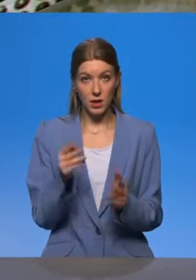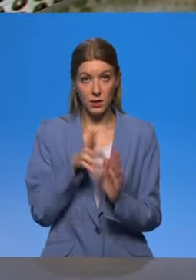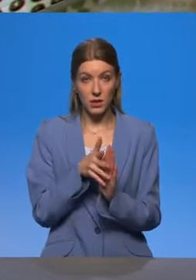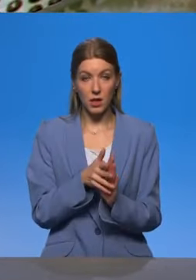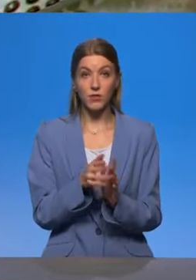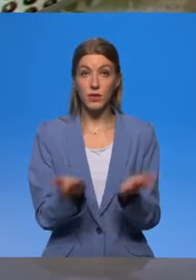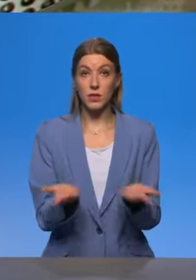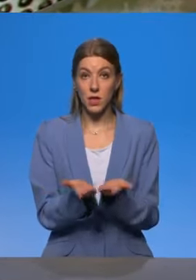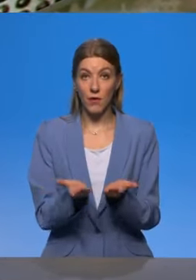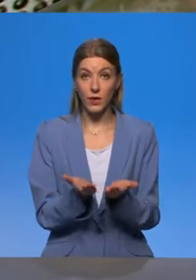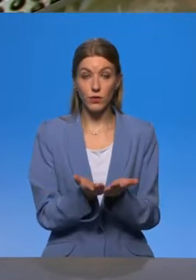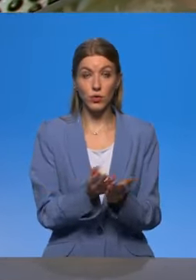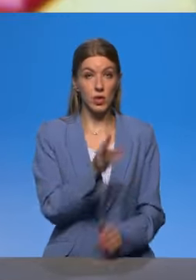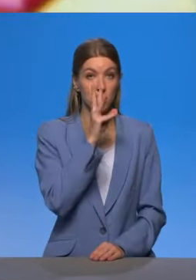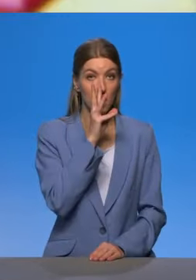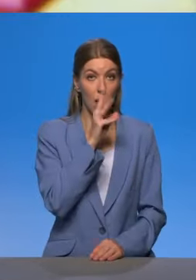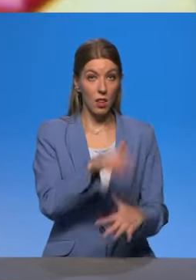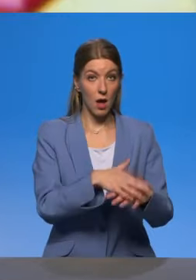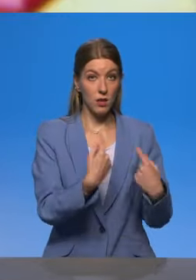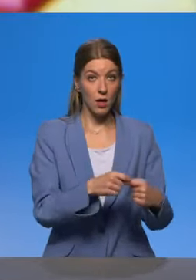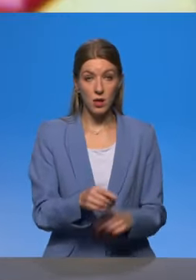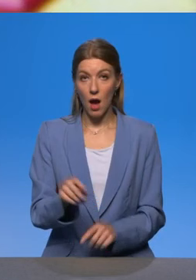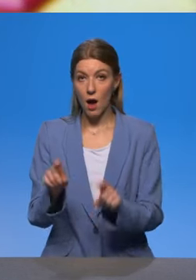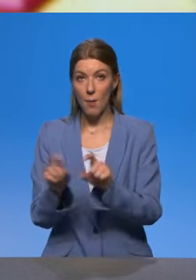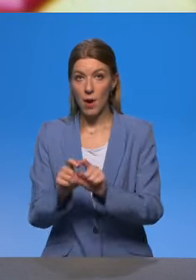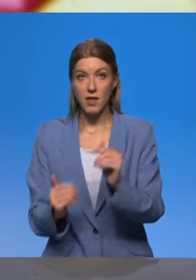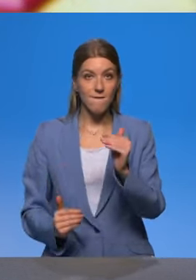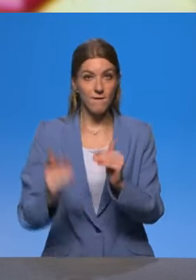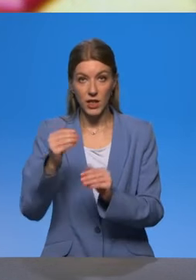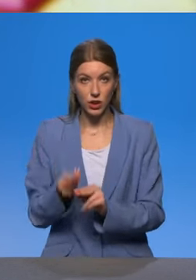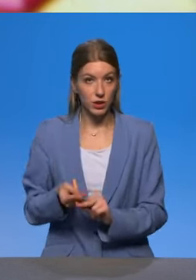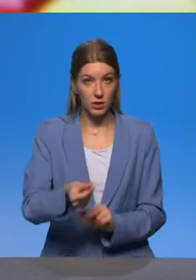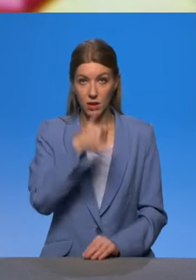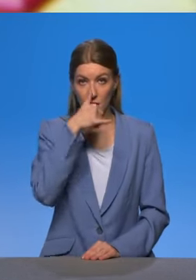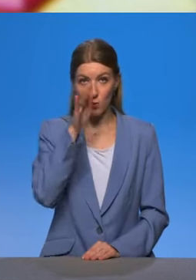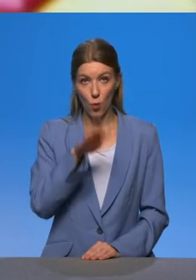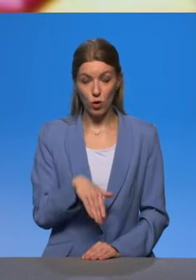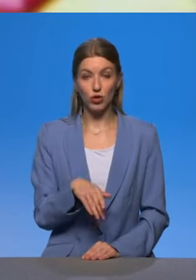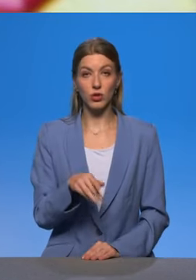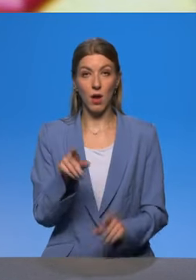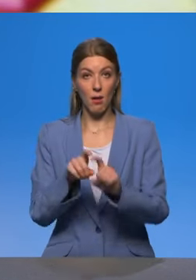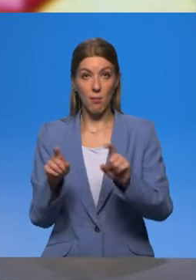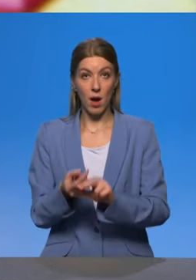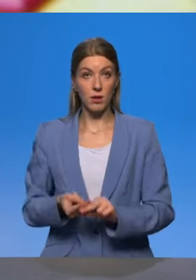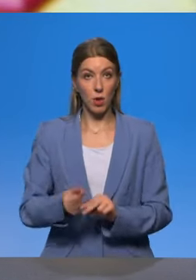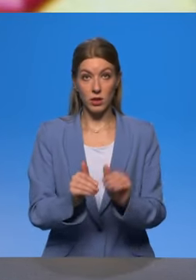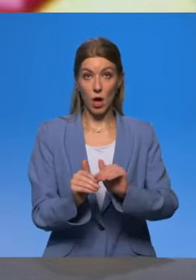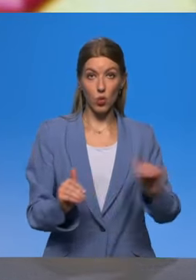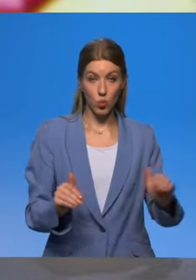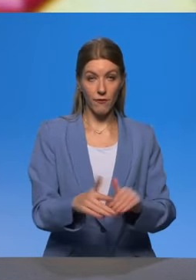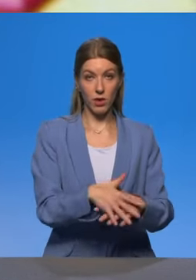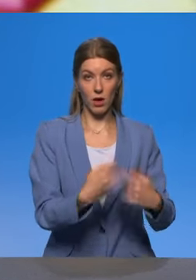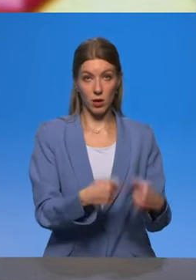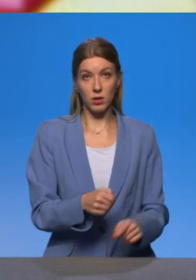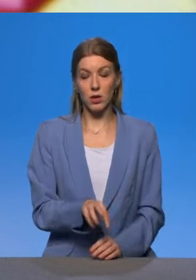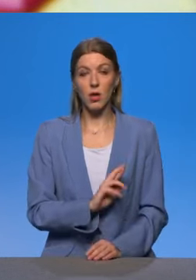и компания, как правило, не может платить сильно выше рынка, она платит на уровне рынка. И я полностью не соглашусь с